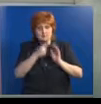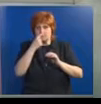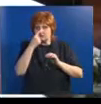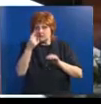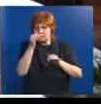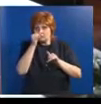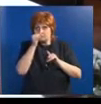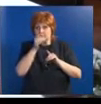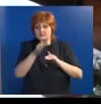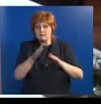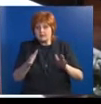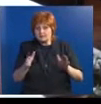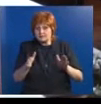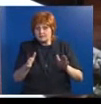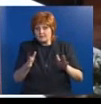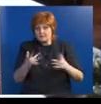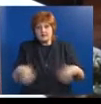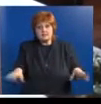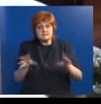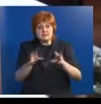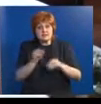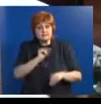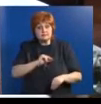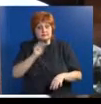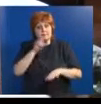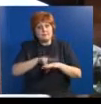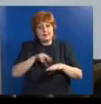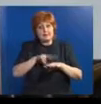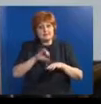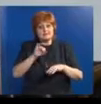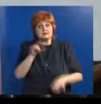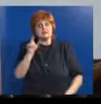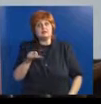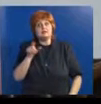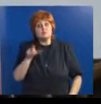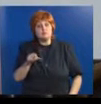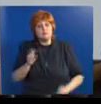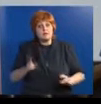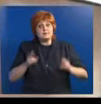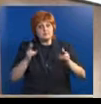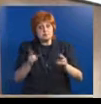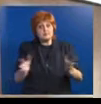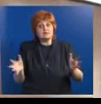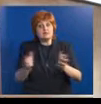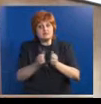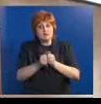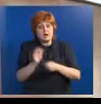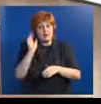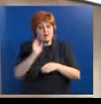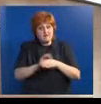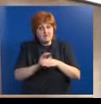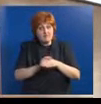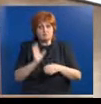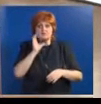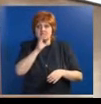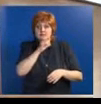уехать у них не получилось. Благодаря совместным действиям полицейских и местных жителей, преступников задержали. По факту совершенного